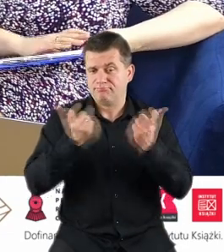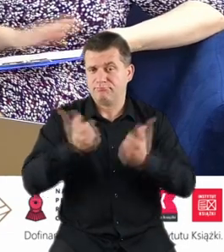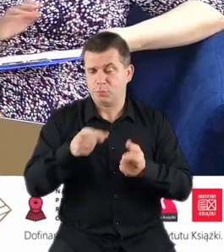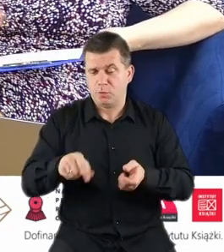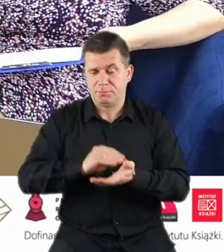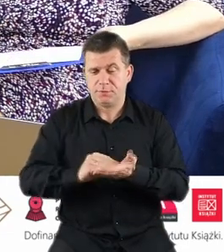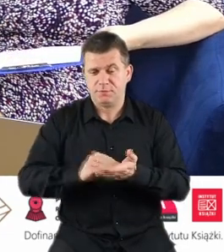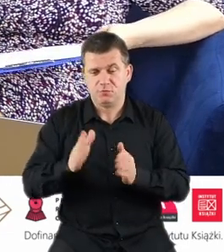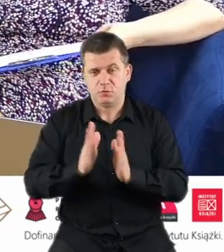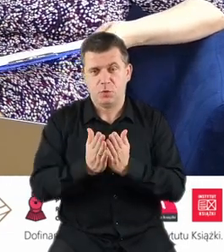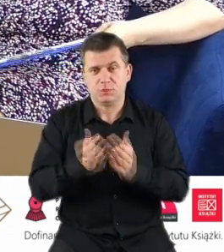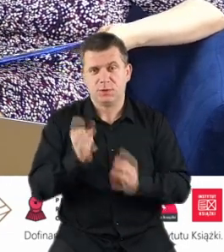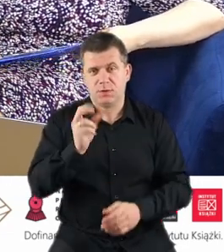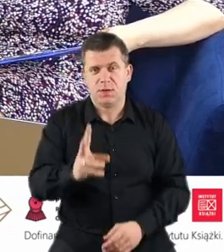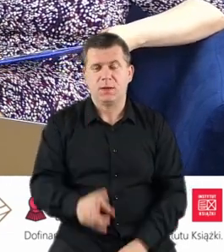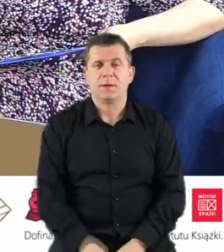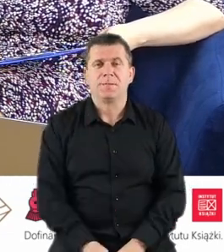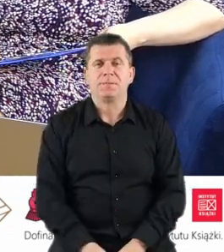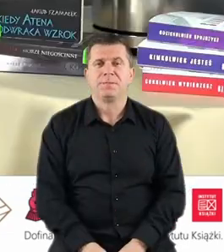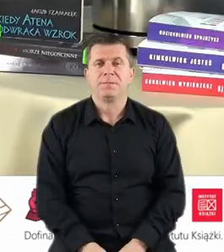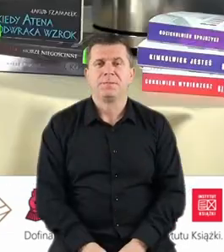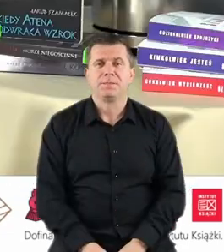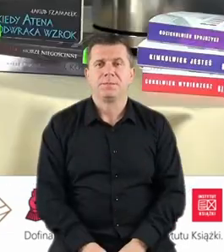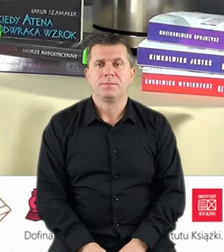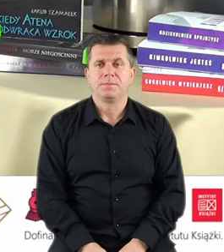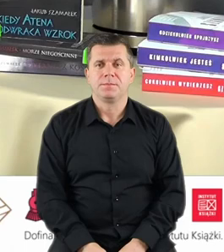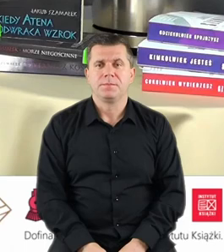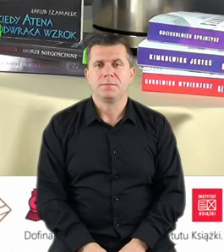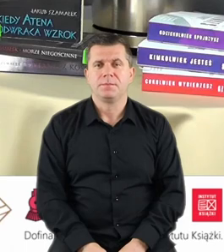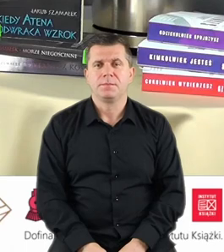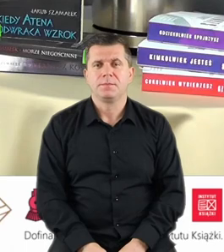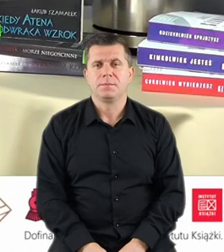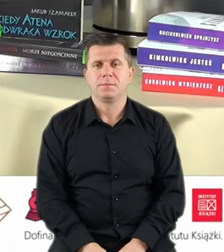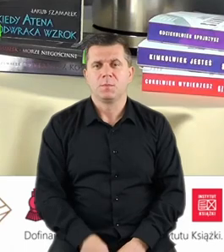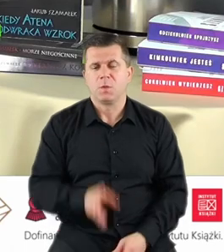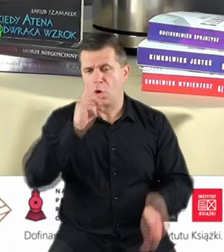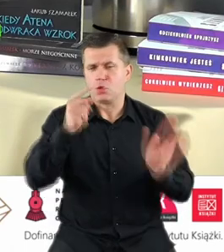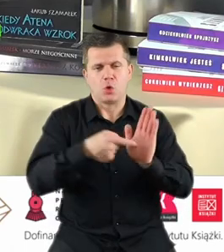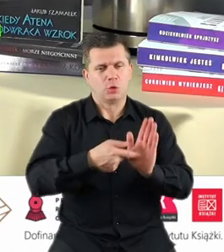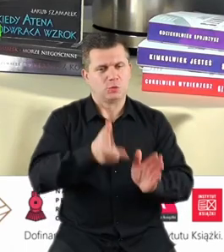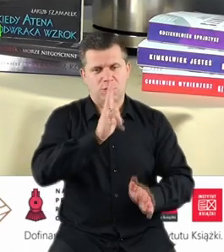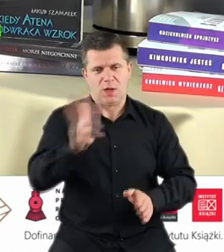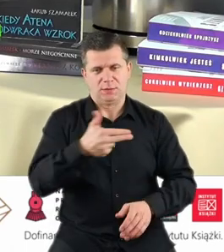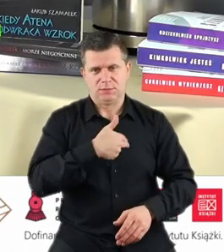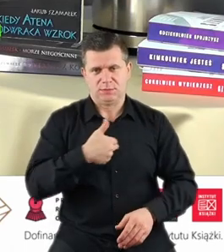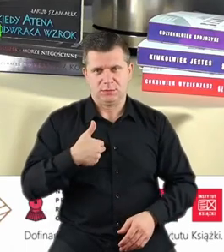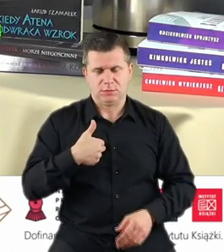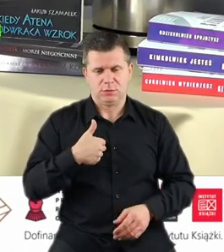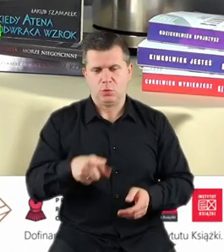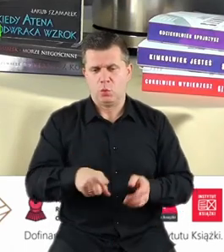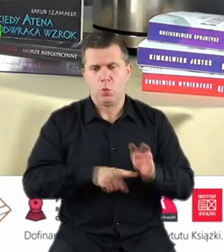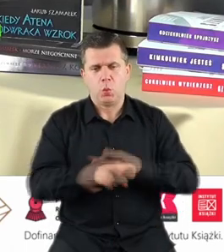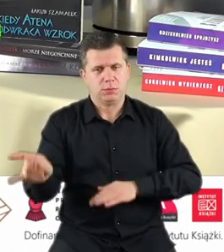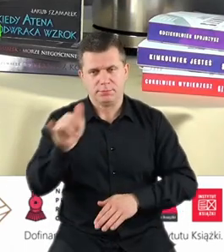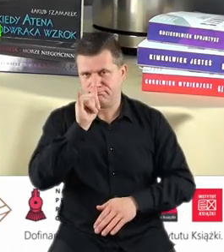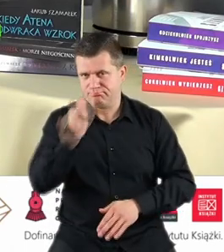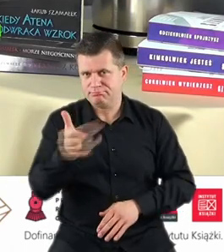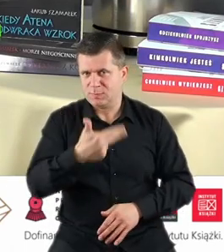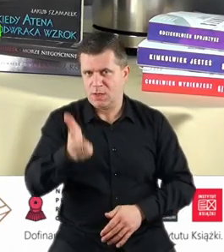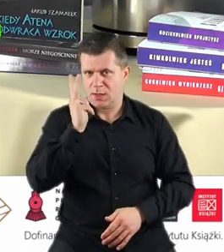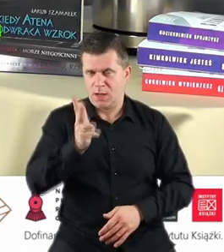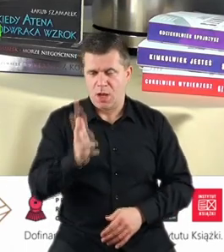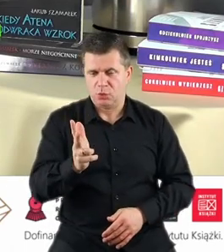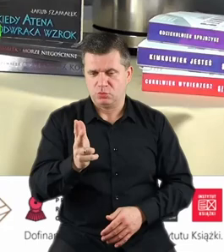książkach. Tak, bo to jest coś, co rzeczywiście dotyczy każdego z nas i od czego nie można uciec. Oczywiście nie każdy z